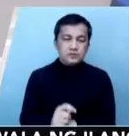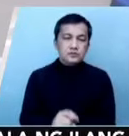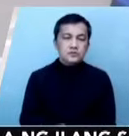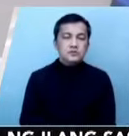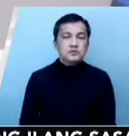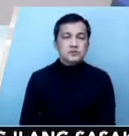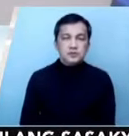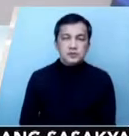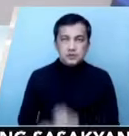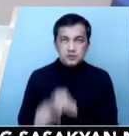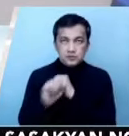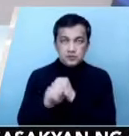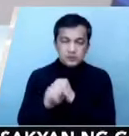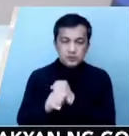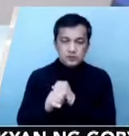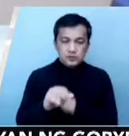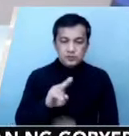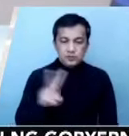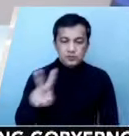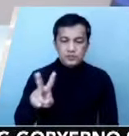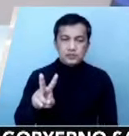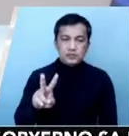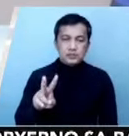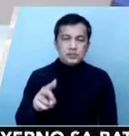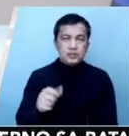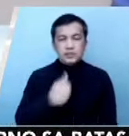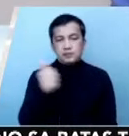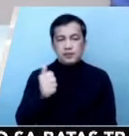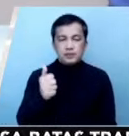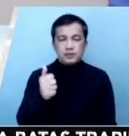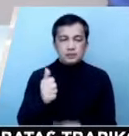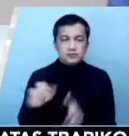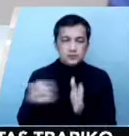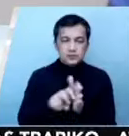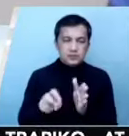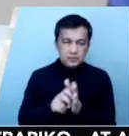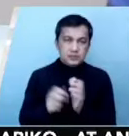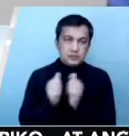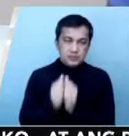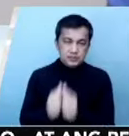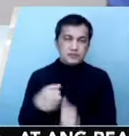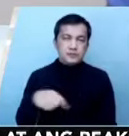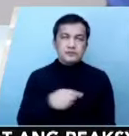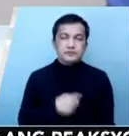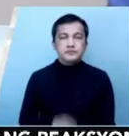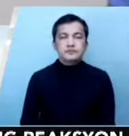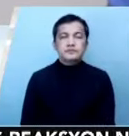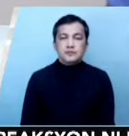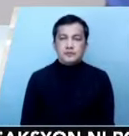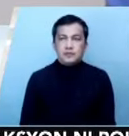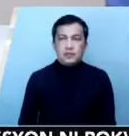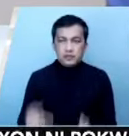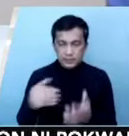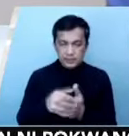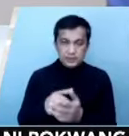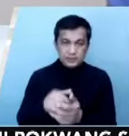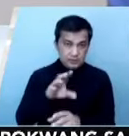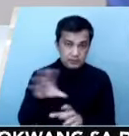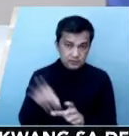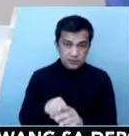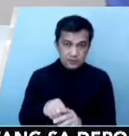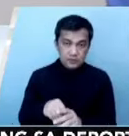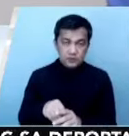jeepneys, UB Express at iba pang mode of transport ang sasama po sa atin. Uulitin ko po, pati yung mga